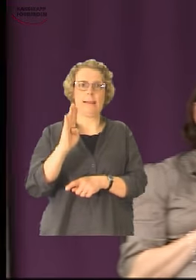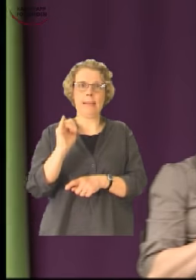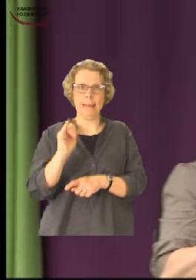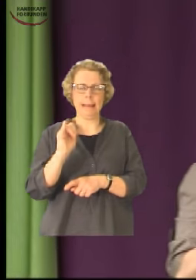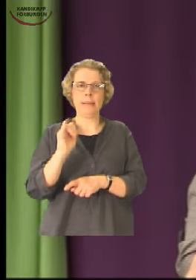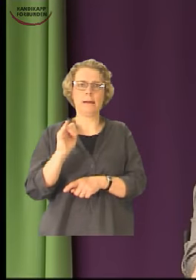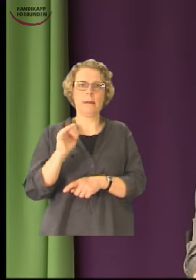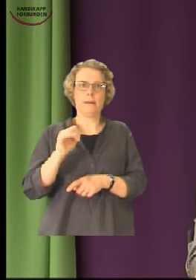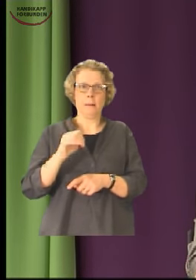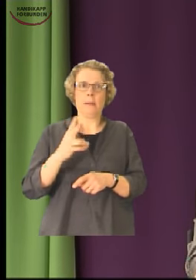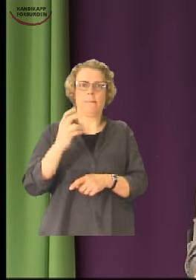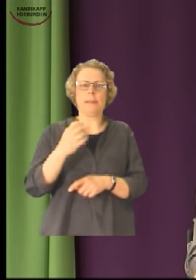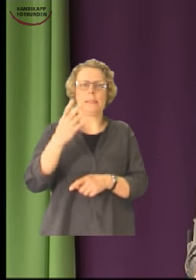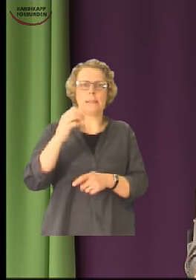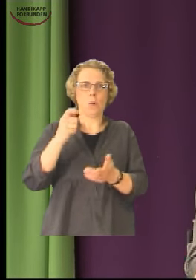mycket.